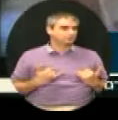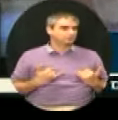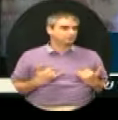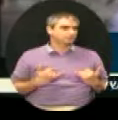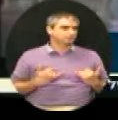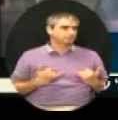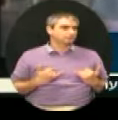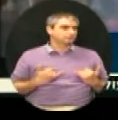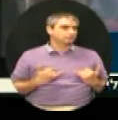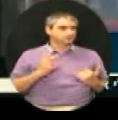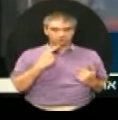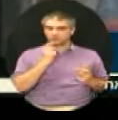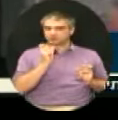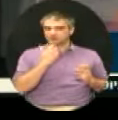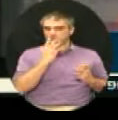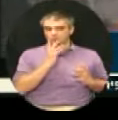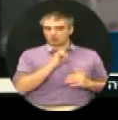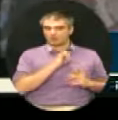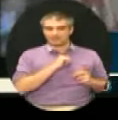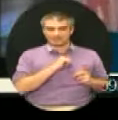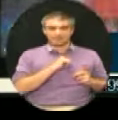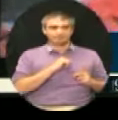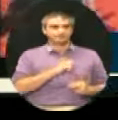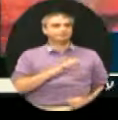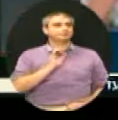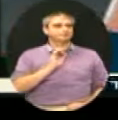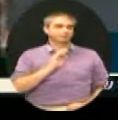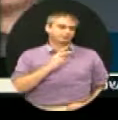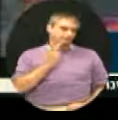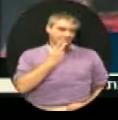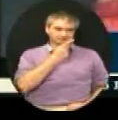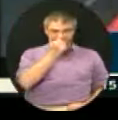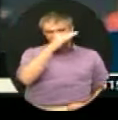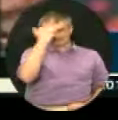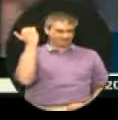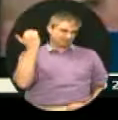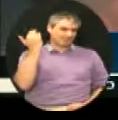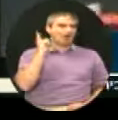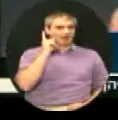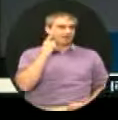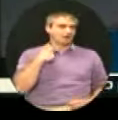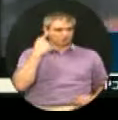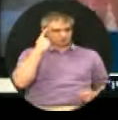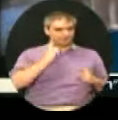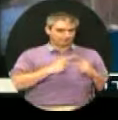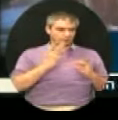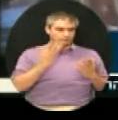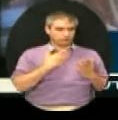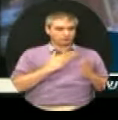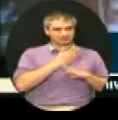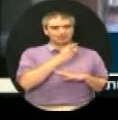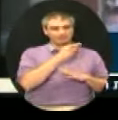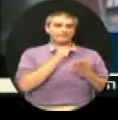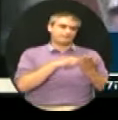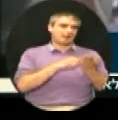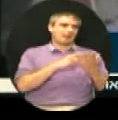שם אפיזודה נורא מעניינת של, עכשיו כמובן היא הגזמה מוגזמת, אבל אנחנו יודעים בדיוק שמישהו חותר לכיוון